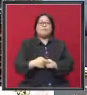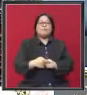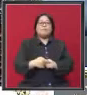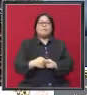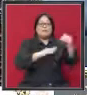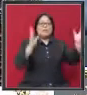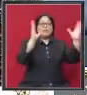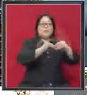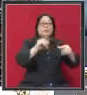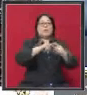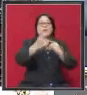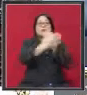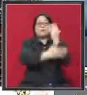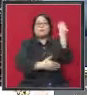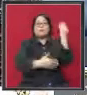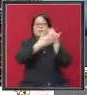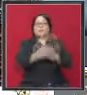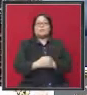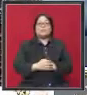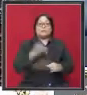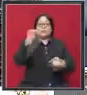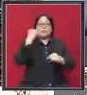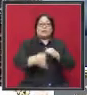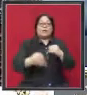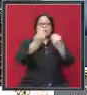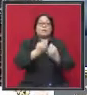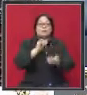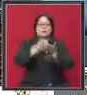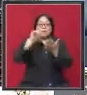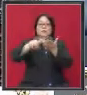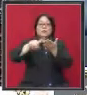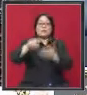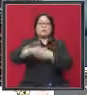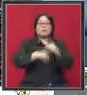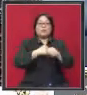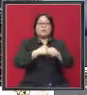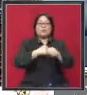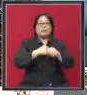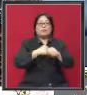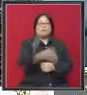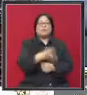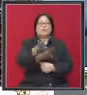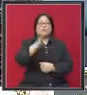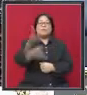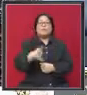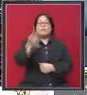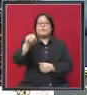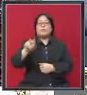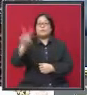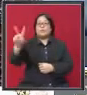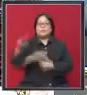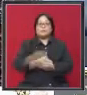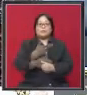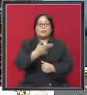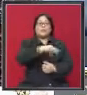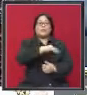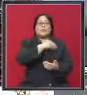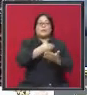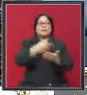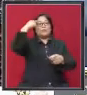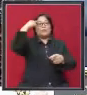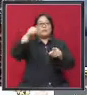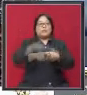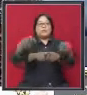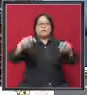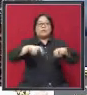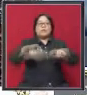berkhidmat di Sarawak atau Semenanjung. Kali terakhir kadar tersebut disemak adalah pada 30 April 2002. Kementerian Kewangan